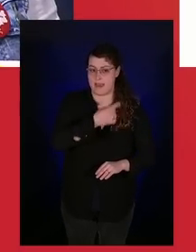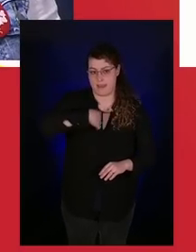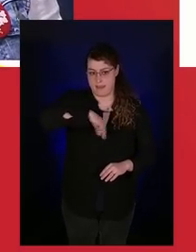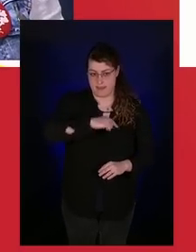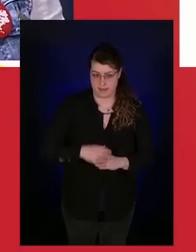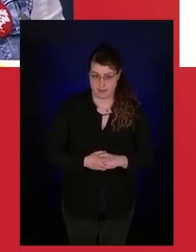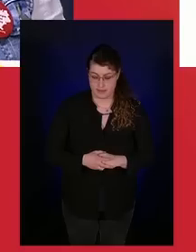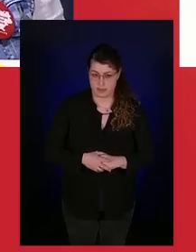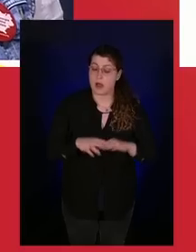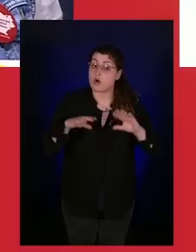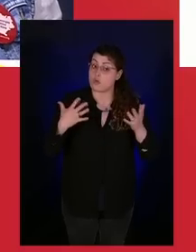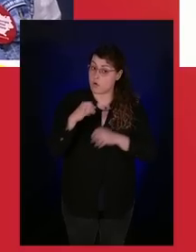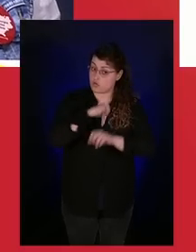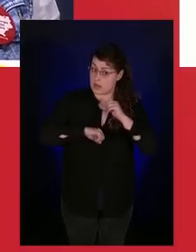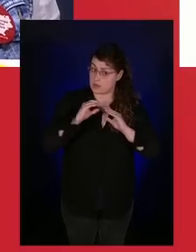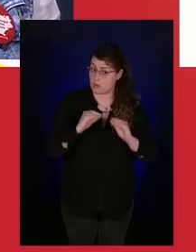Comment fonctionnons-nous ?